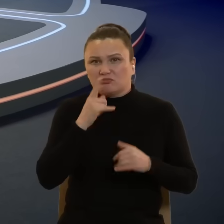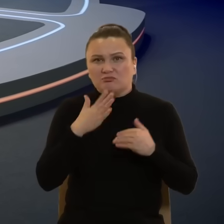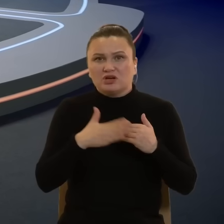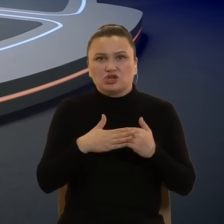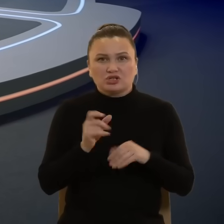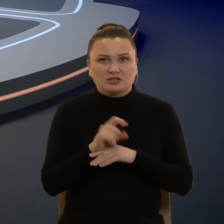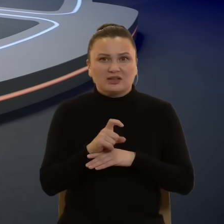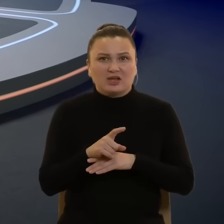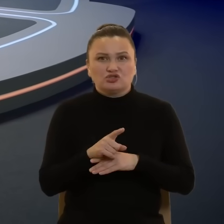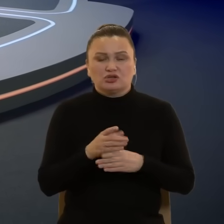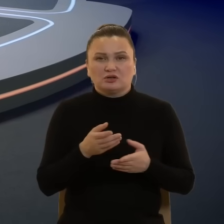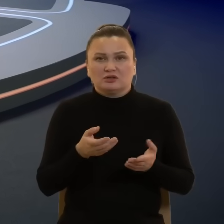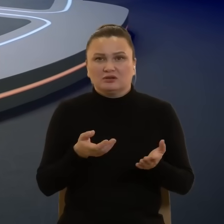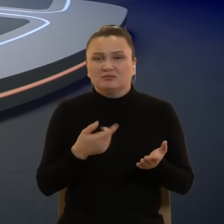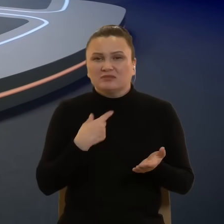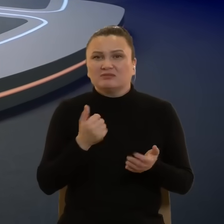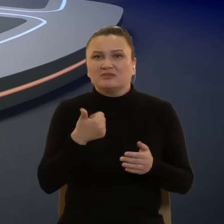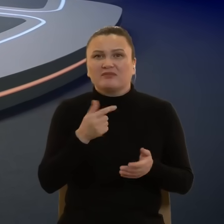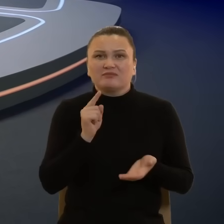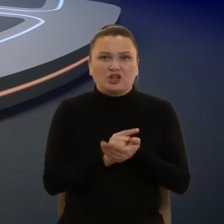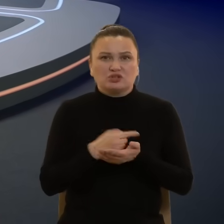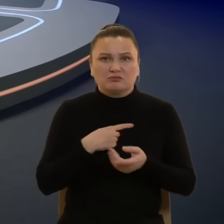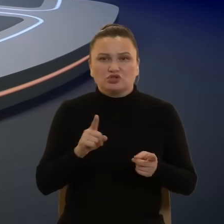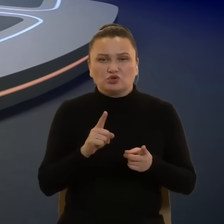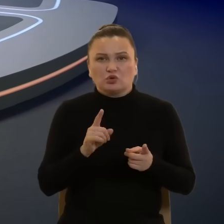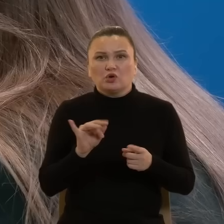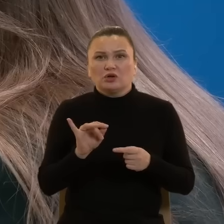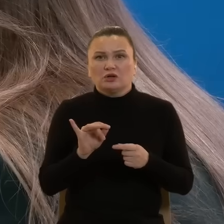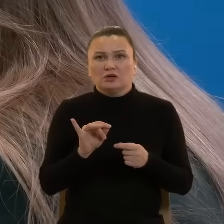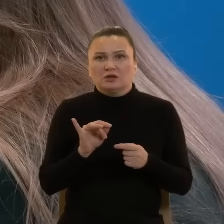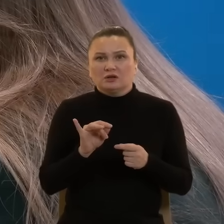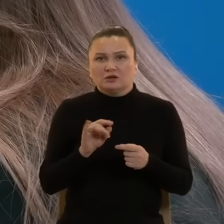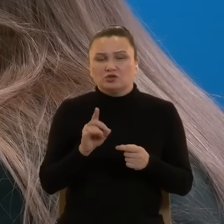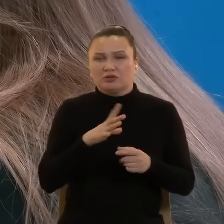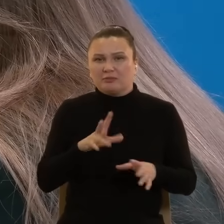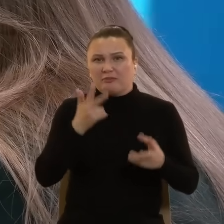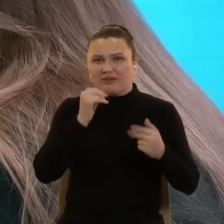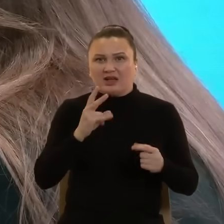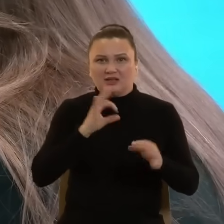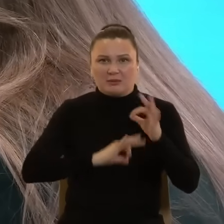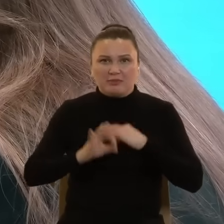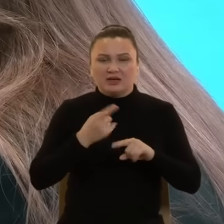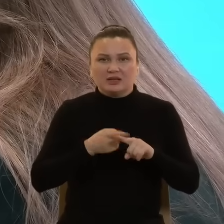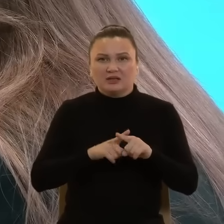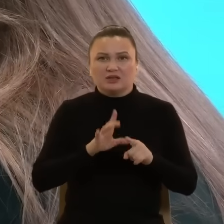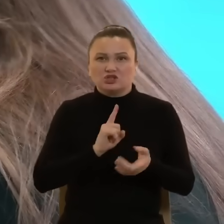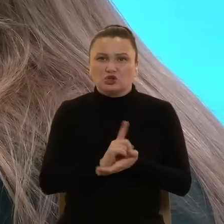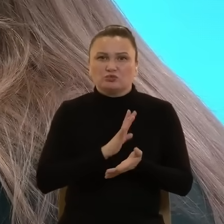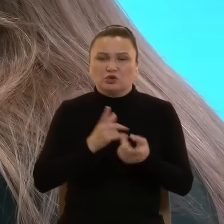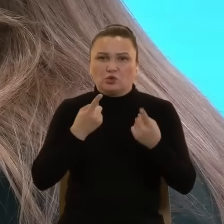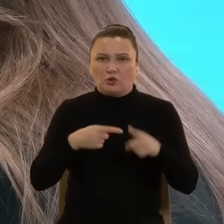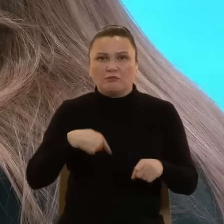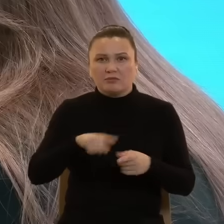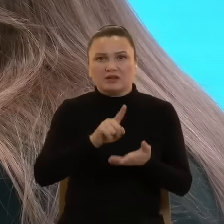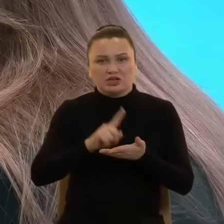ближайшие задачи, направленные на сдерживание этой проблемы антибиотикорезистентности, должны быть другими. Мы должны помнить